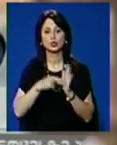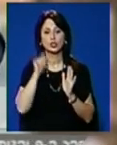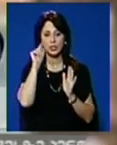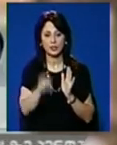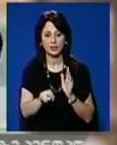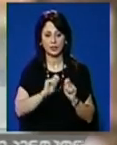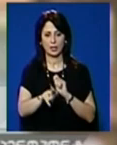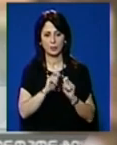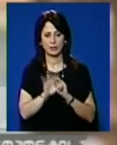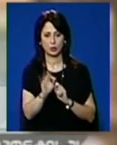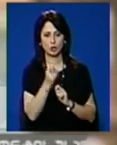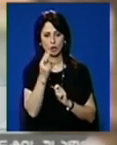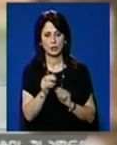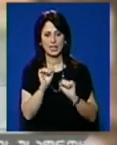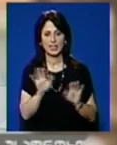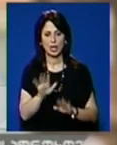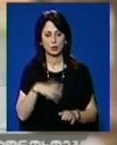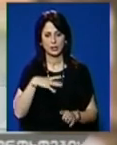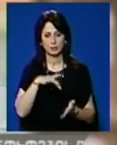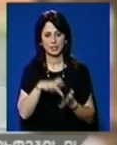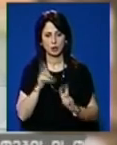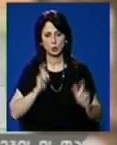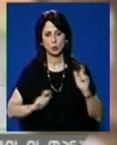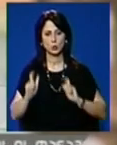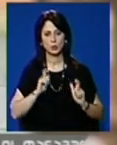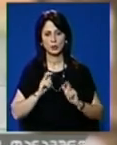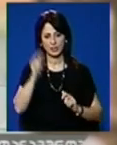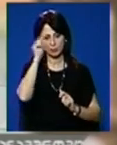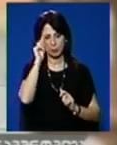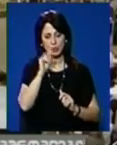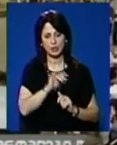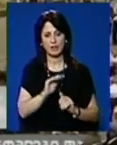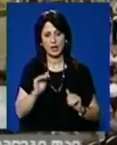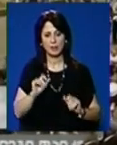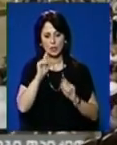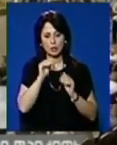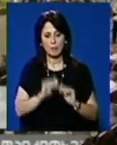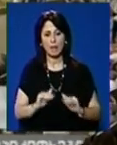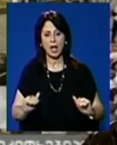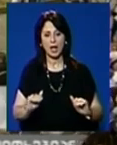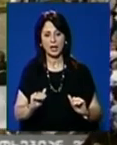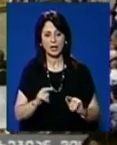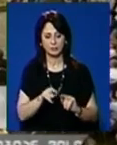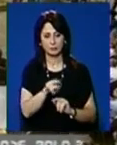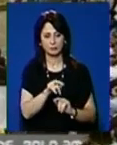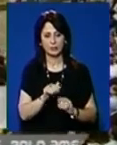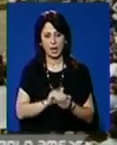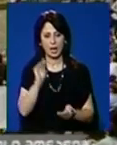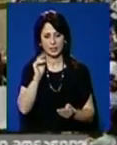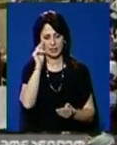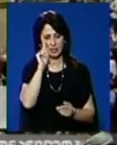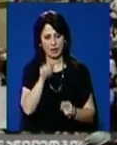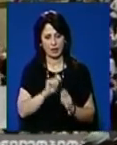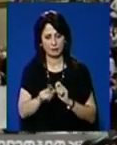ბიუჯეტიდანვე დაფინანსდება სოციალურად დაუცველი თბილისელი სტუდენტების, მოსწავლეების და სკოლამდელი აღზრდისეულების ახსნა